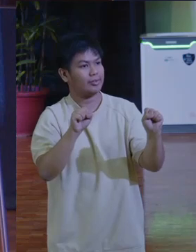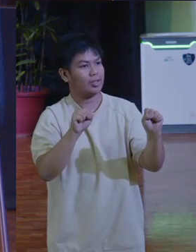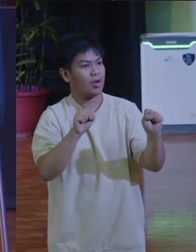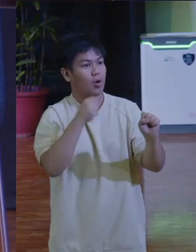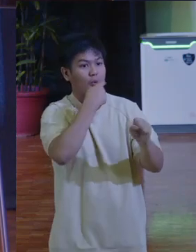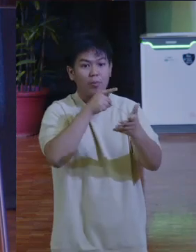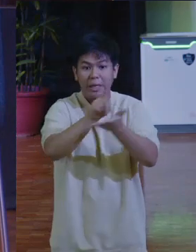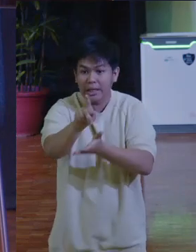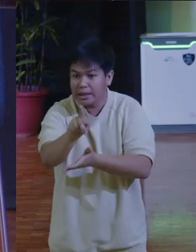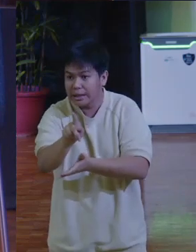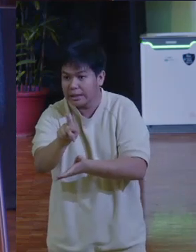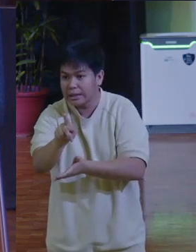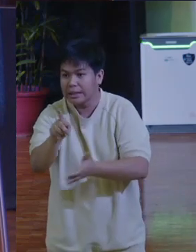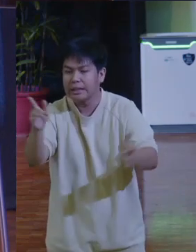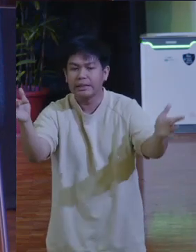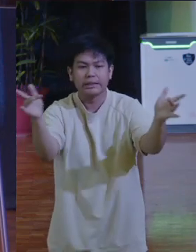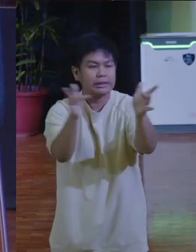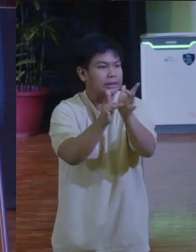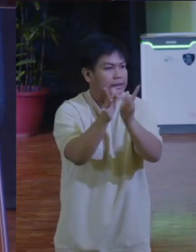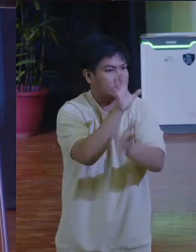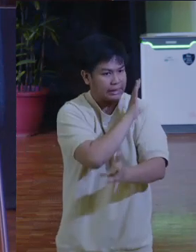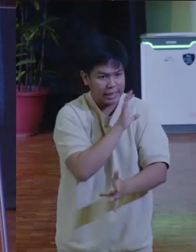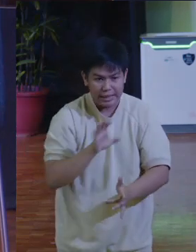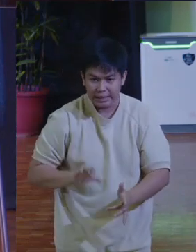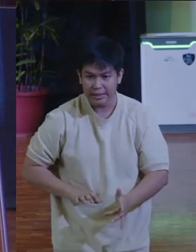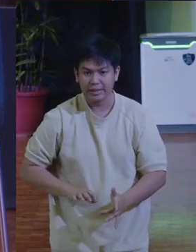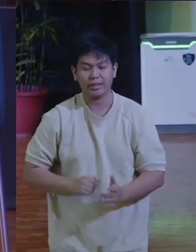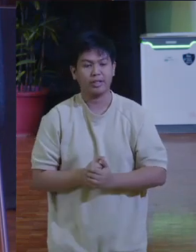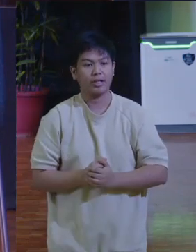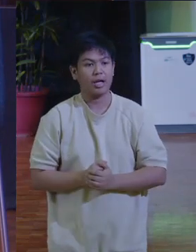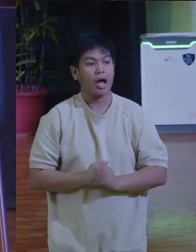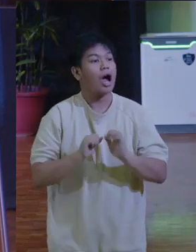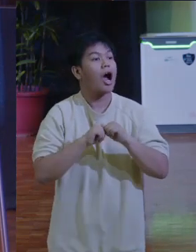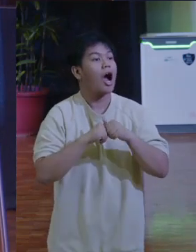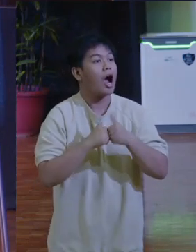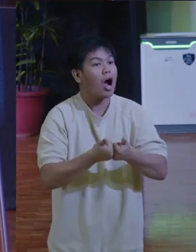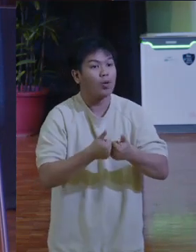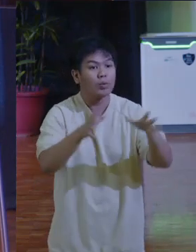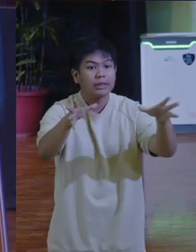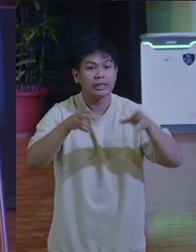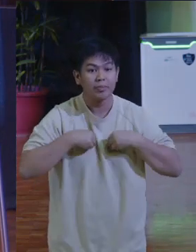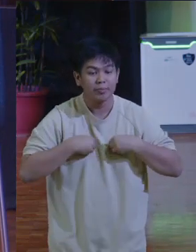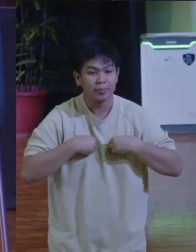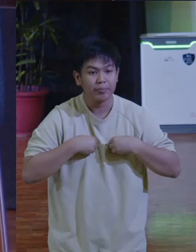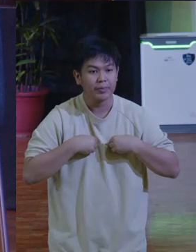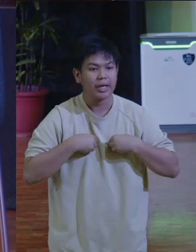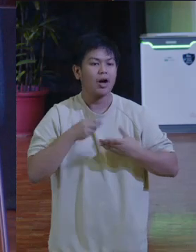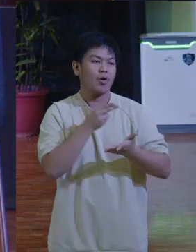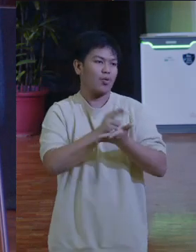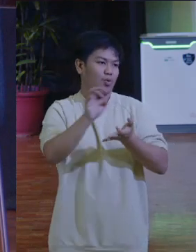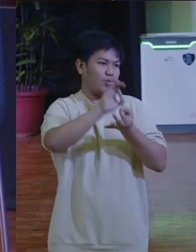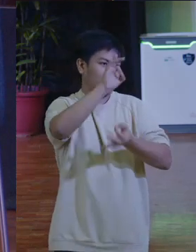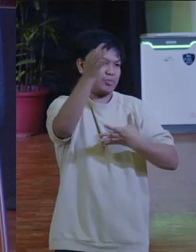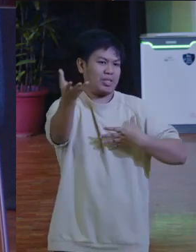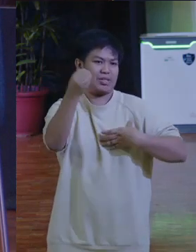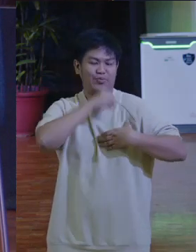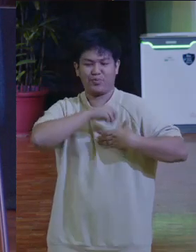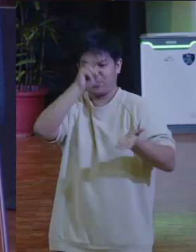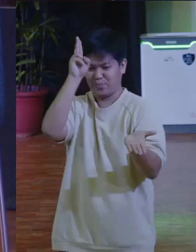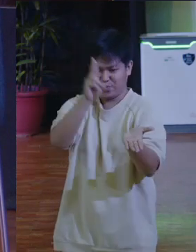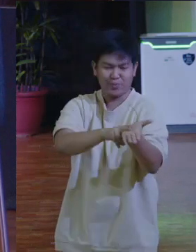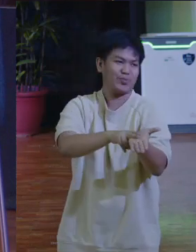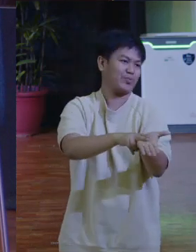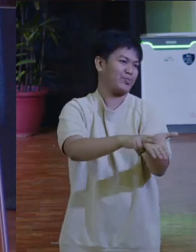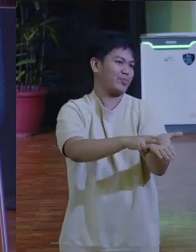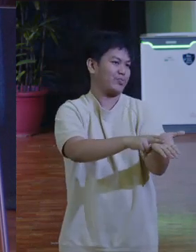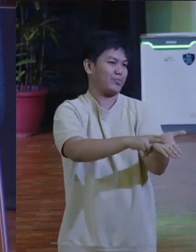tinubos ng Anak ang ating kaligtasan, at in-apply ng Diwang Banal ang ating kaligtasan sa ating mga